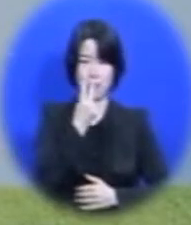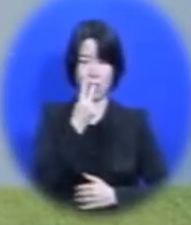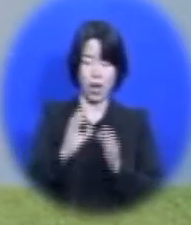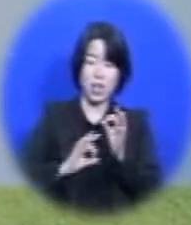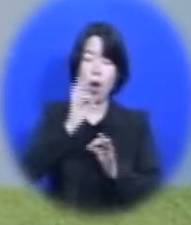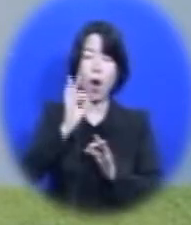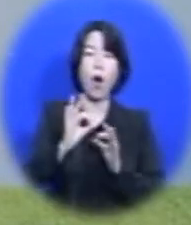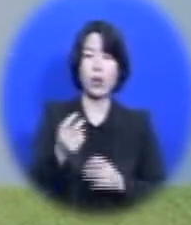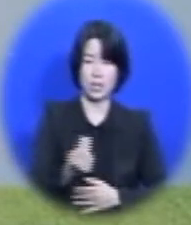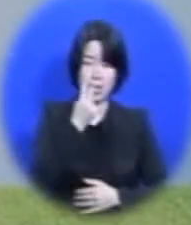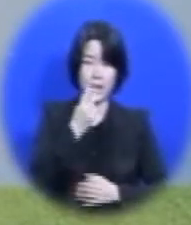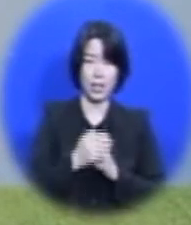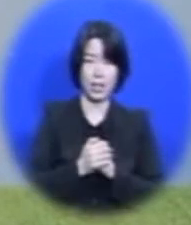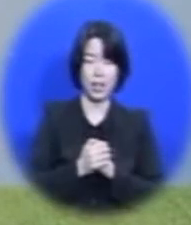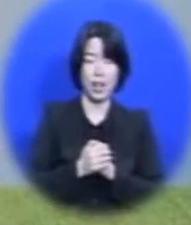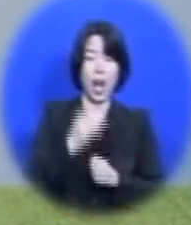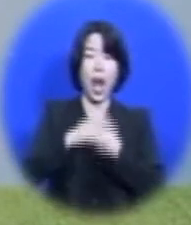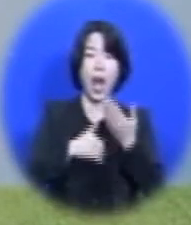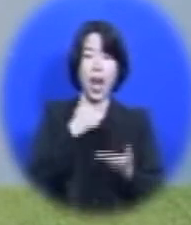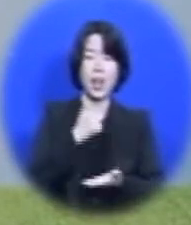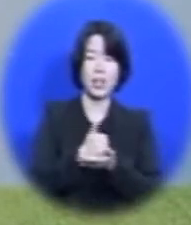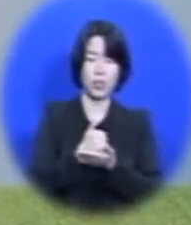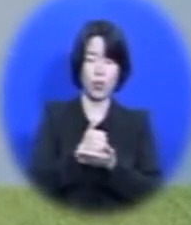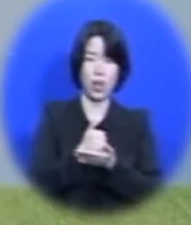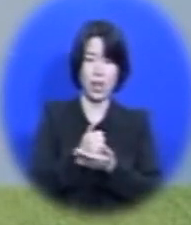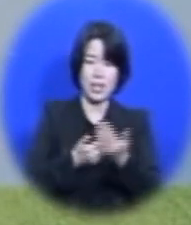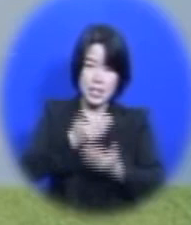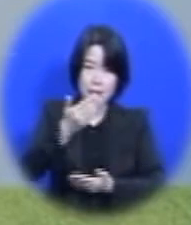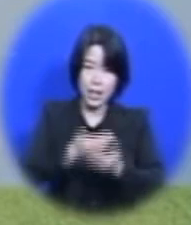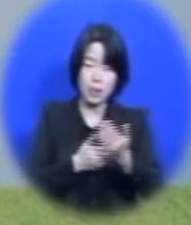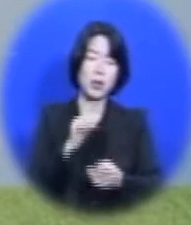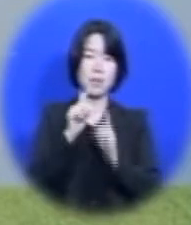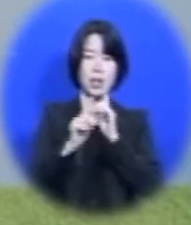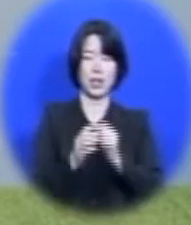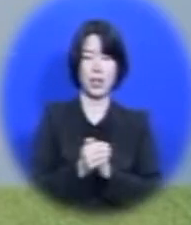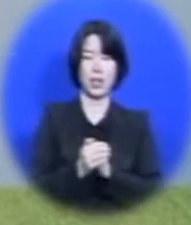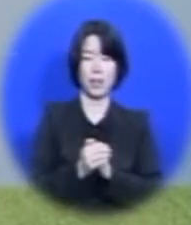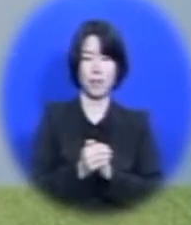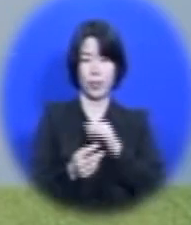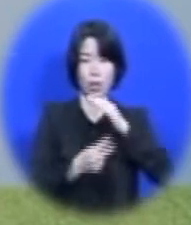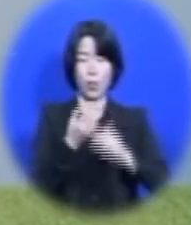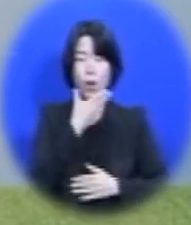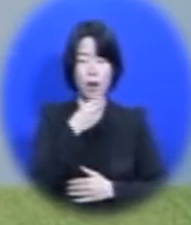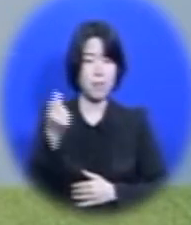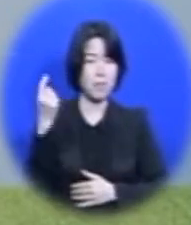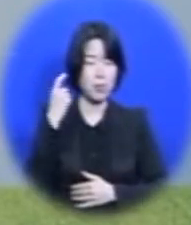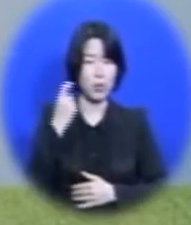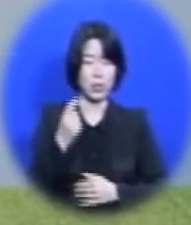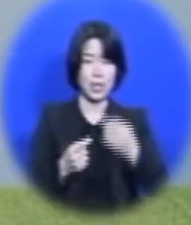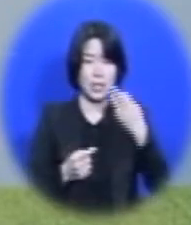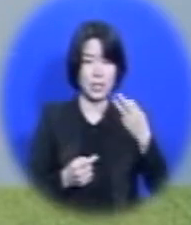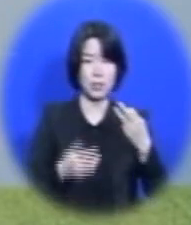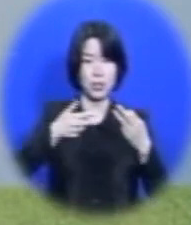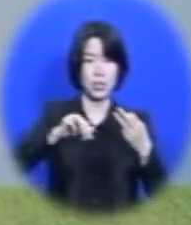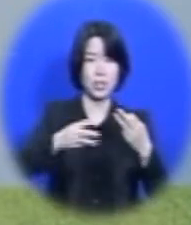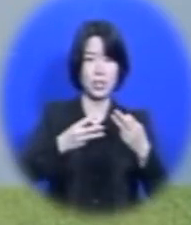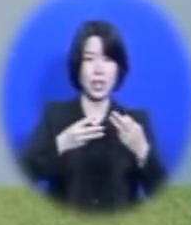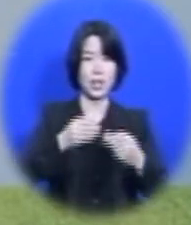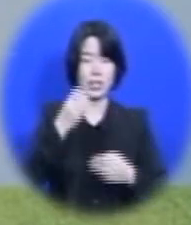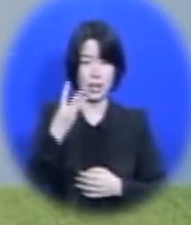영생은 하나님과의 사귐을 말하는 것입니다. 요한복음 17장 3절에